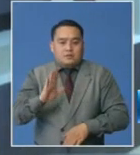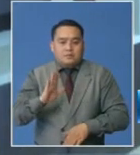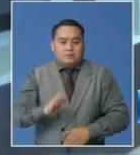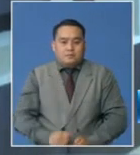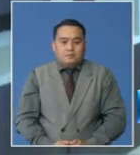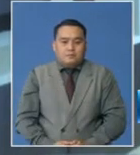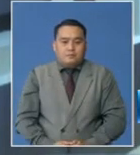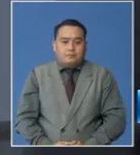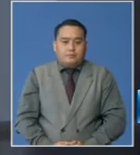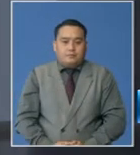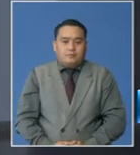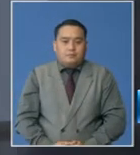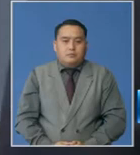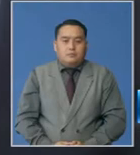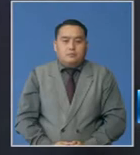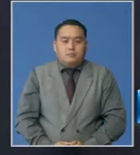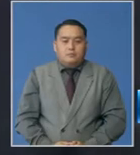Турлашевым.